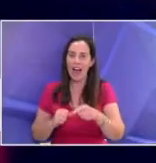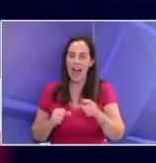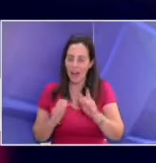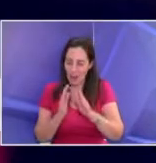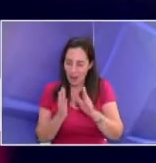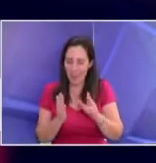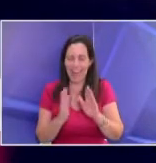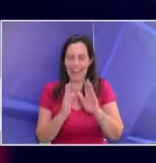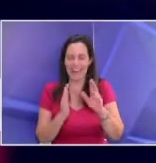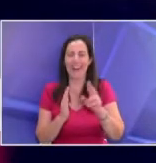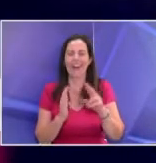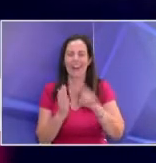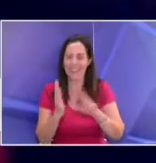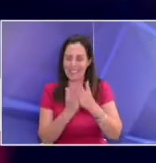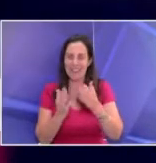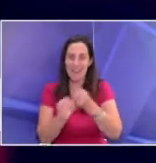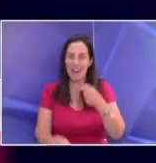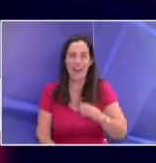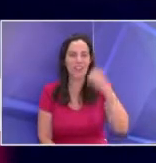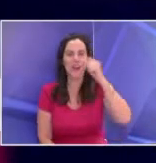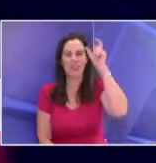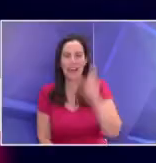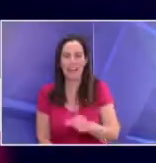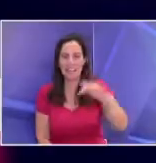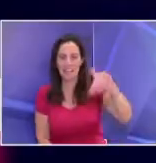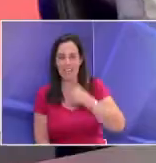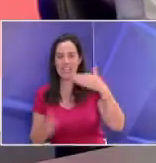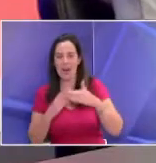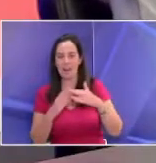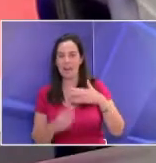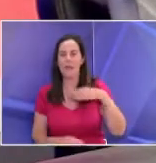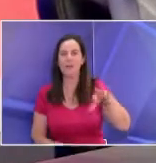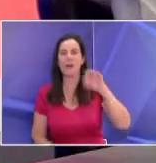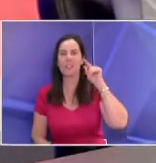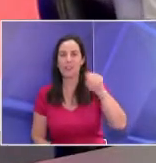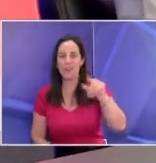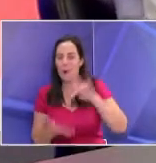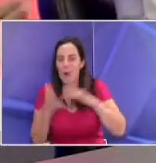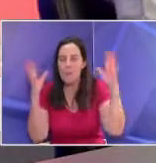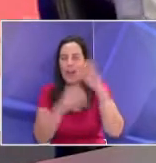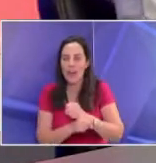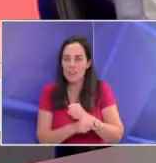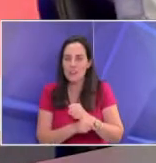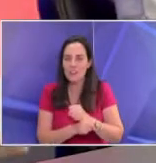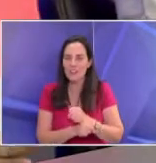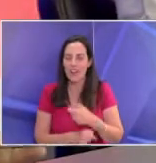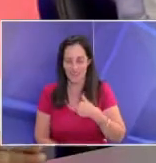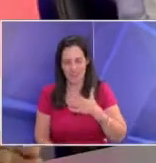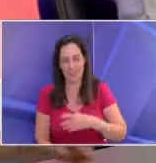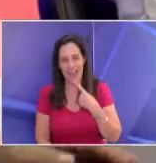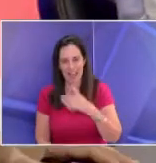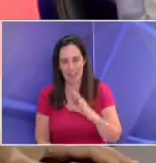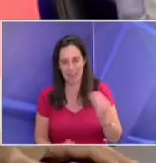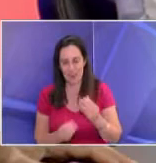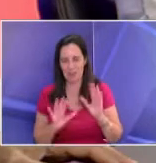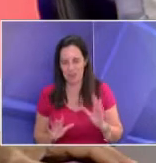מתח סוג זין, ואתה אומר, אני לא הורג בן אדם שנכנס אליי הביתה, אני מוצא אותו באיזה פינה חשוכה. אני רוצה להגיד, עניין